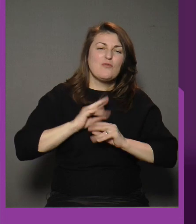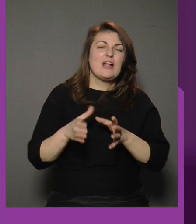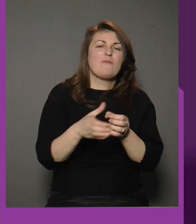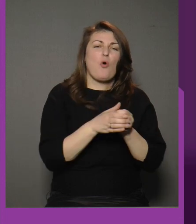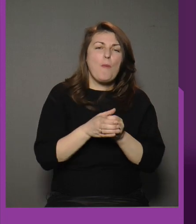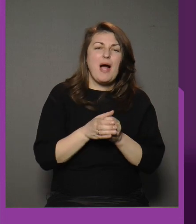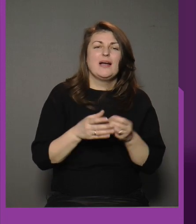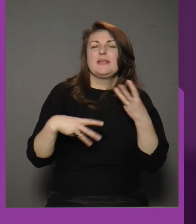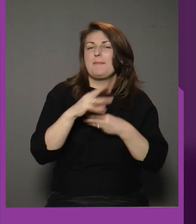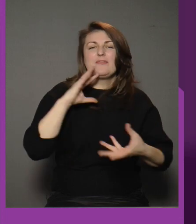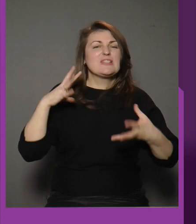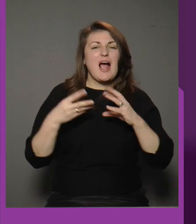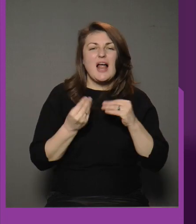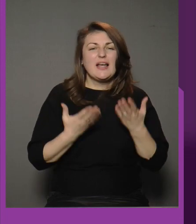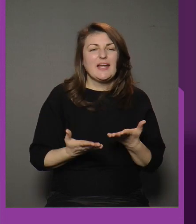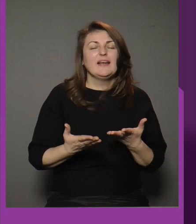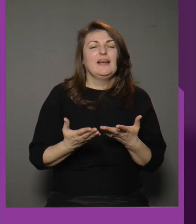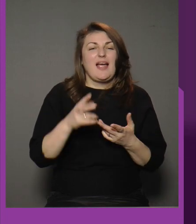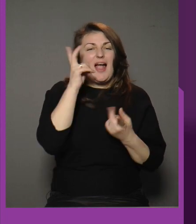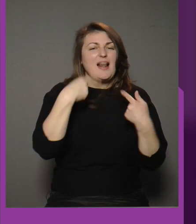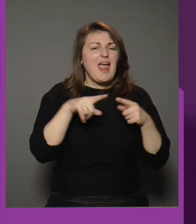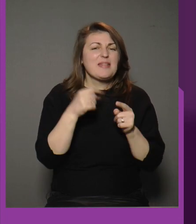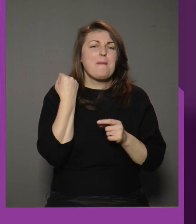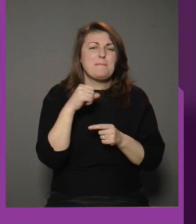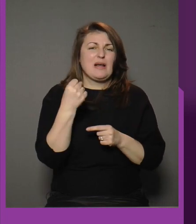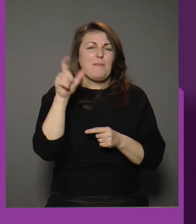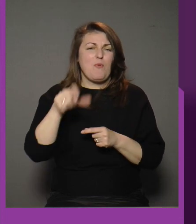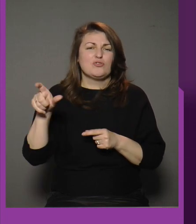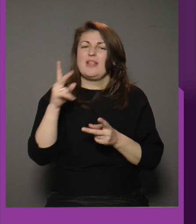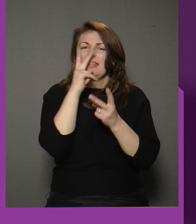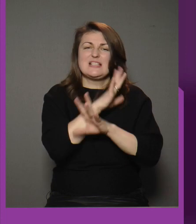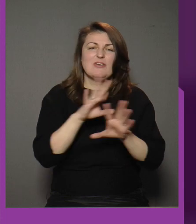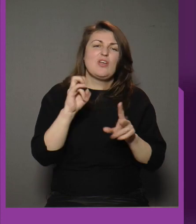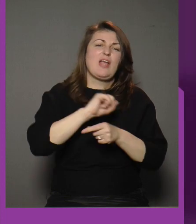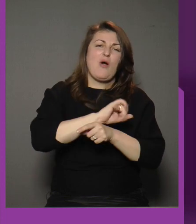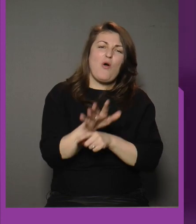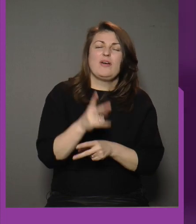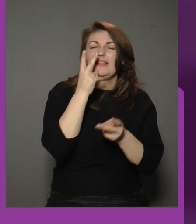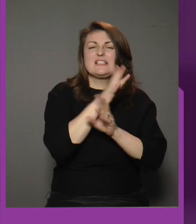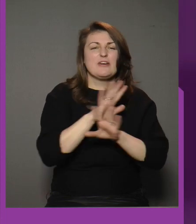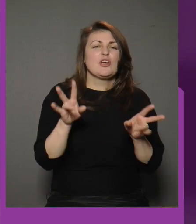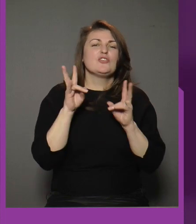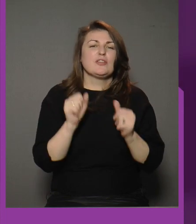Ми взагалі країна переможців, тому що незважаючи і на ковід, і незважаючи на